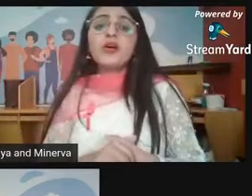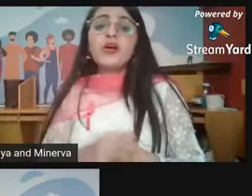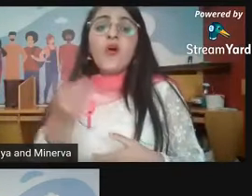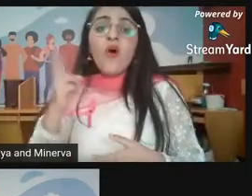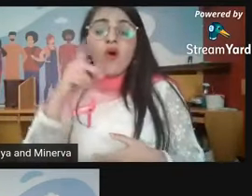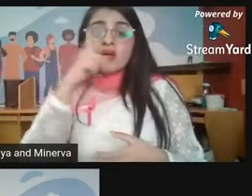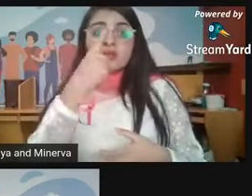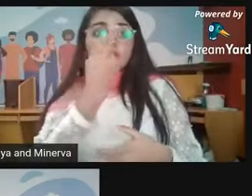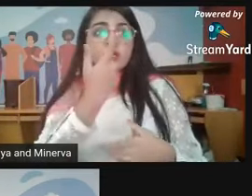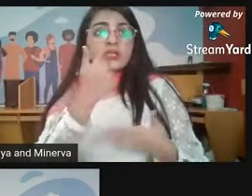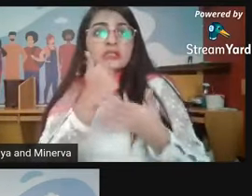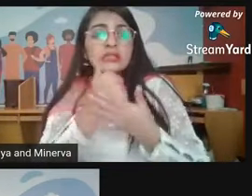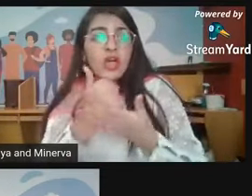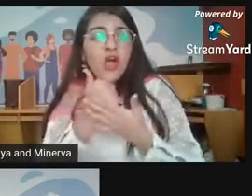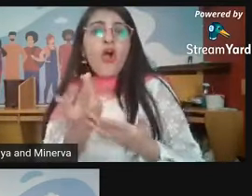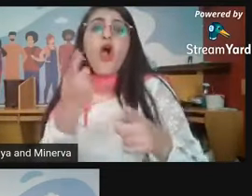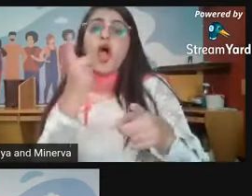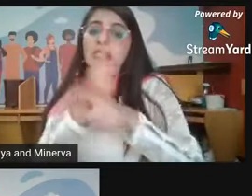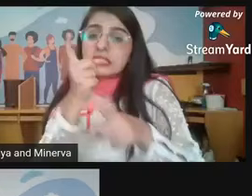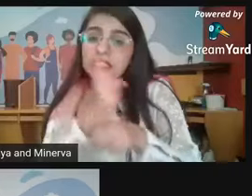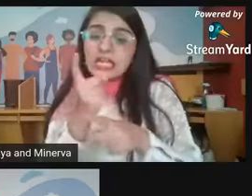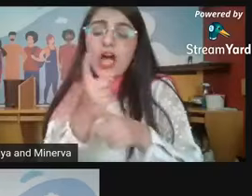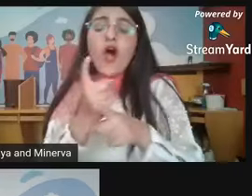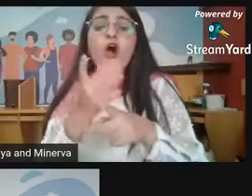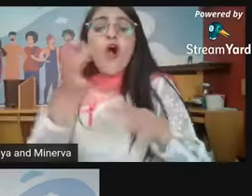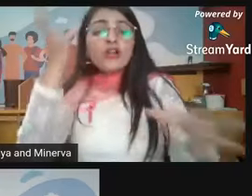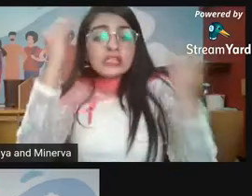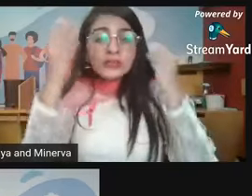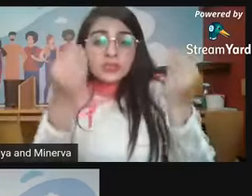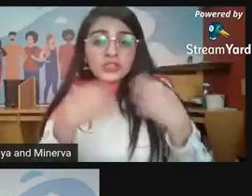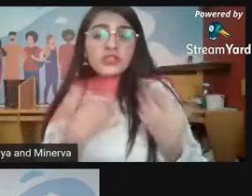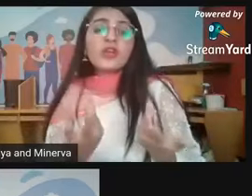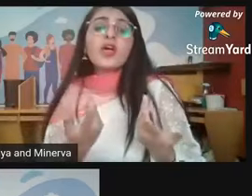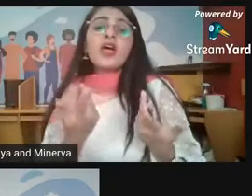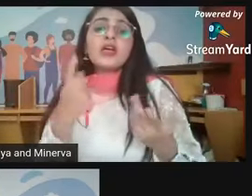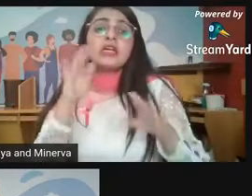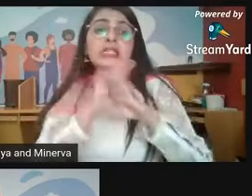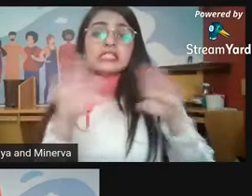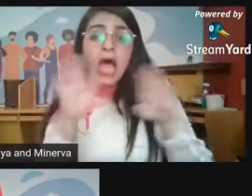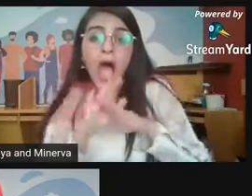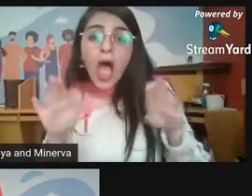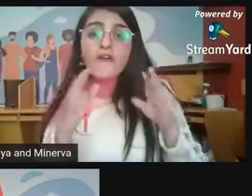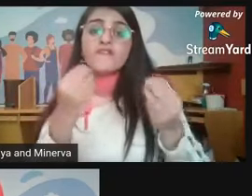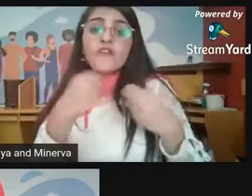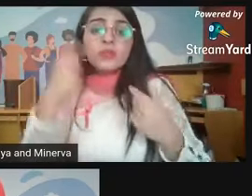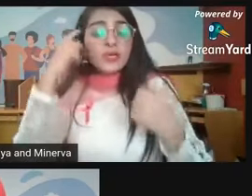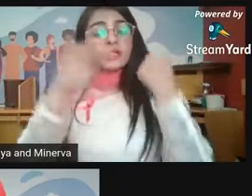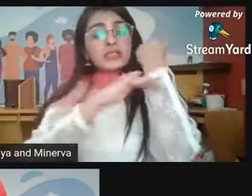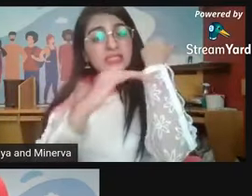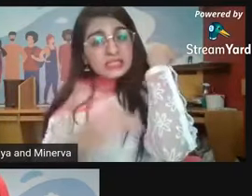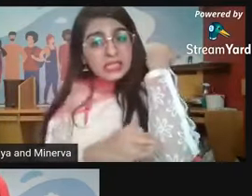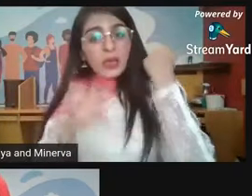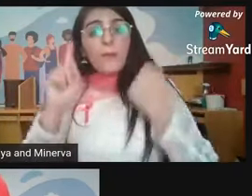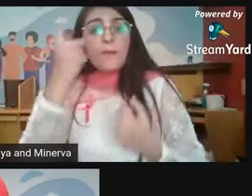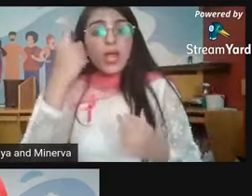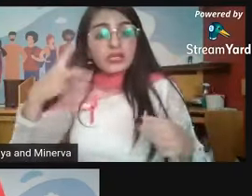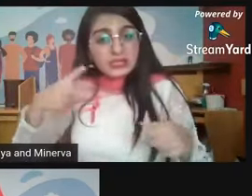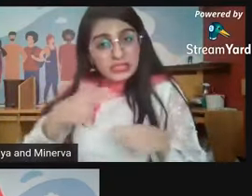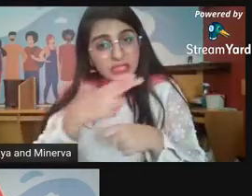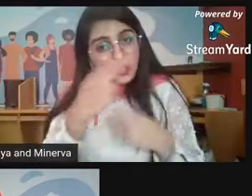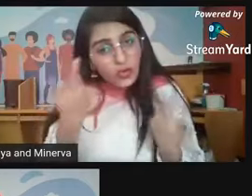टू द वे ऑफ काउंसलिंग और किस तरह से उसका स्टेप ऑफ ट्रीटमेंट्स होते हैं. फर्स्ट आई हैड अ डिलीवरी, सी सेक्शन हुआ